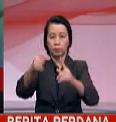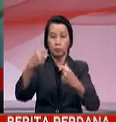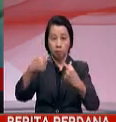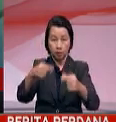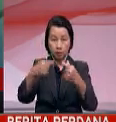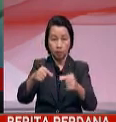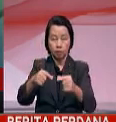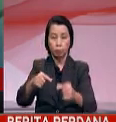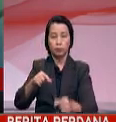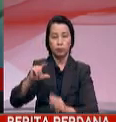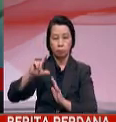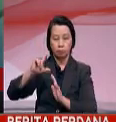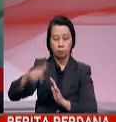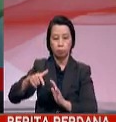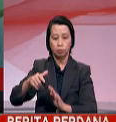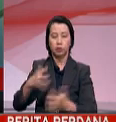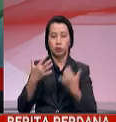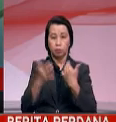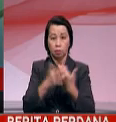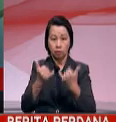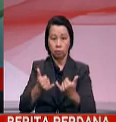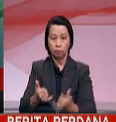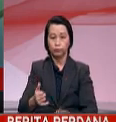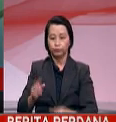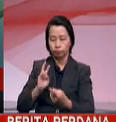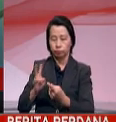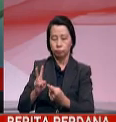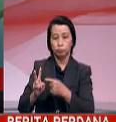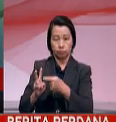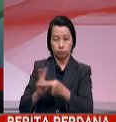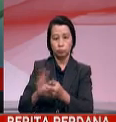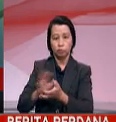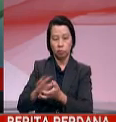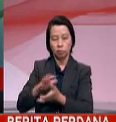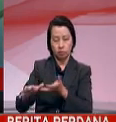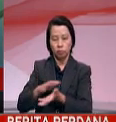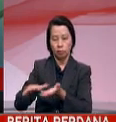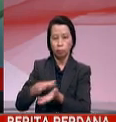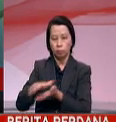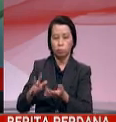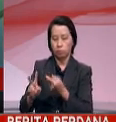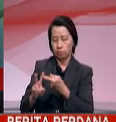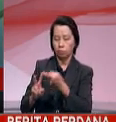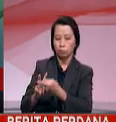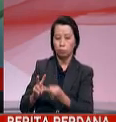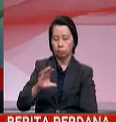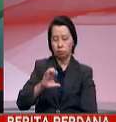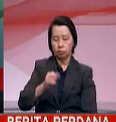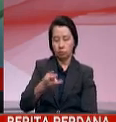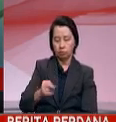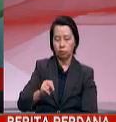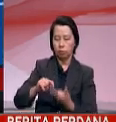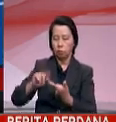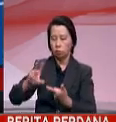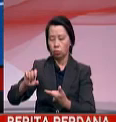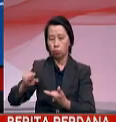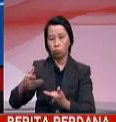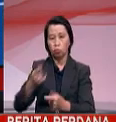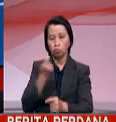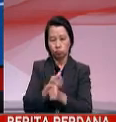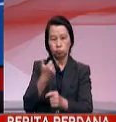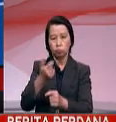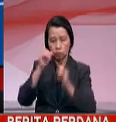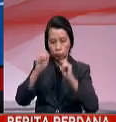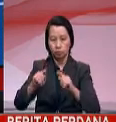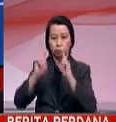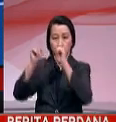kejohanan kelayakan itu nanti. Setakat ini hanya beregu campuran profesional Chan Peng Soon, Goh Soon Huat di landasan tepat bagi